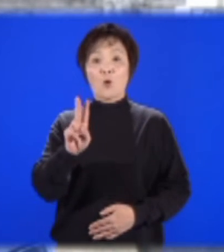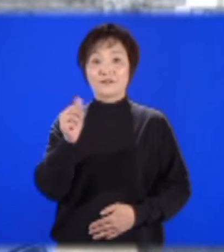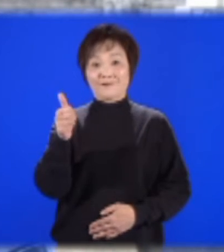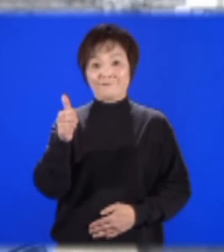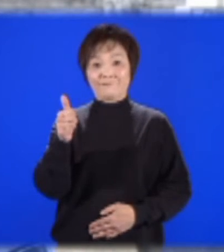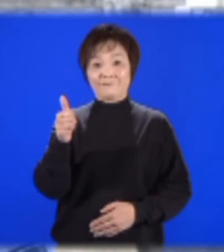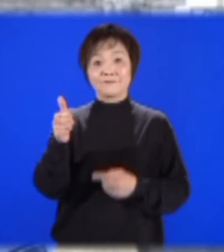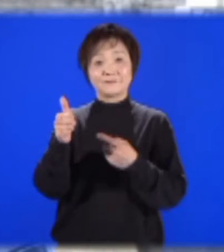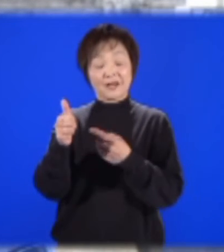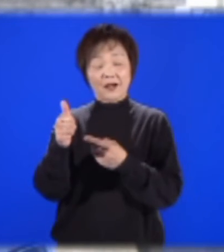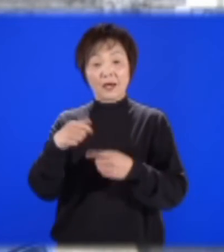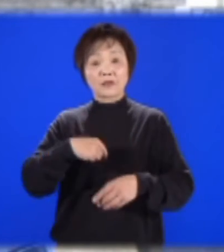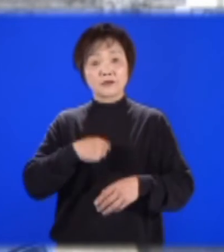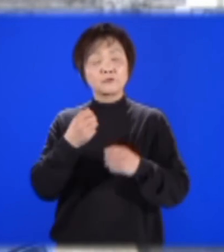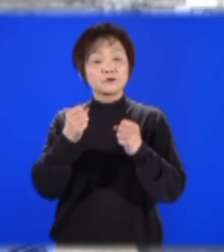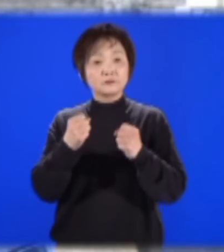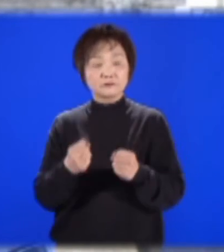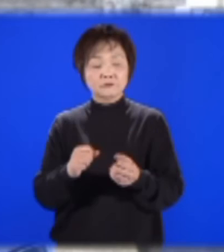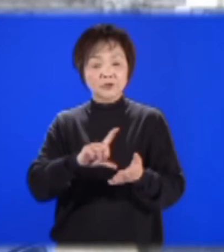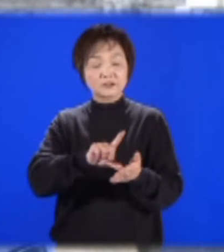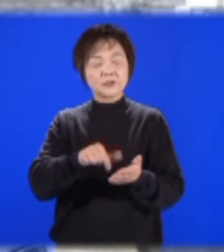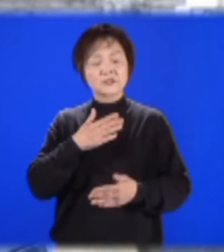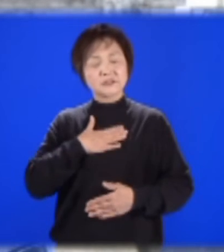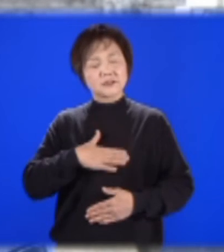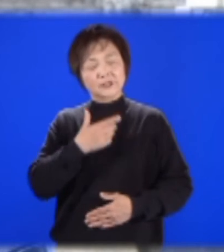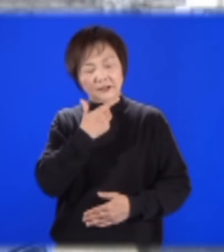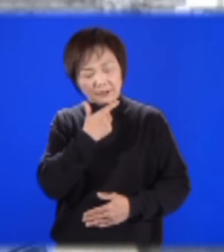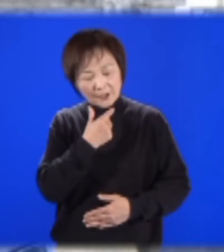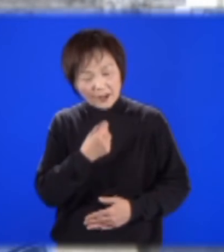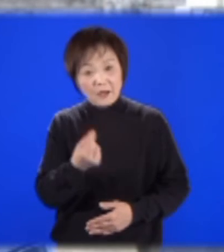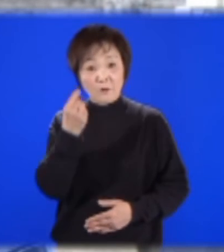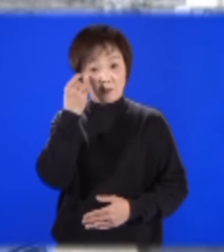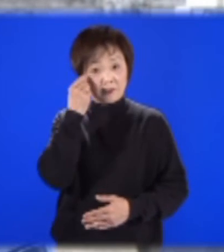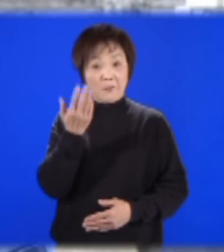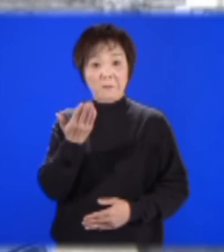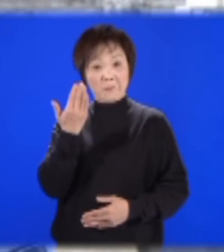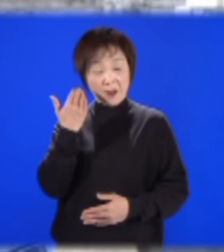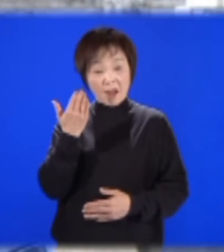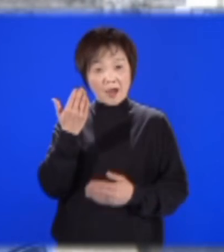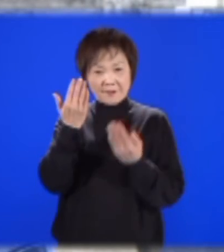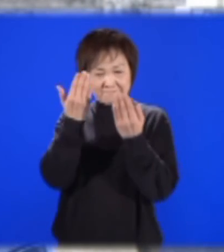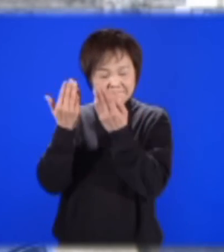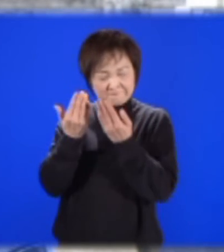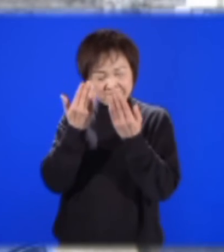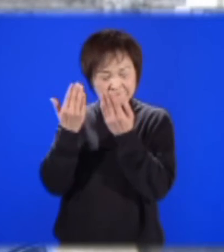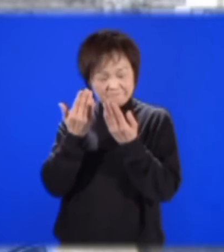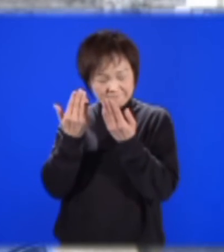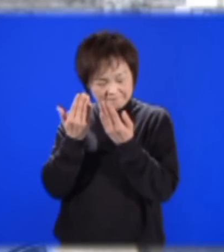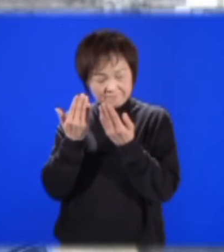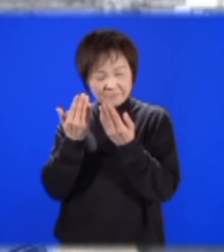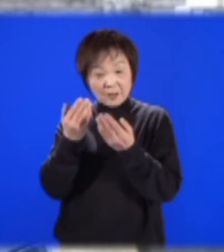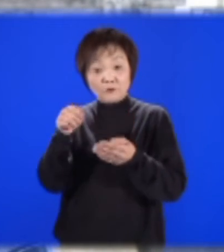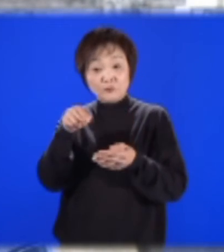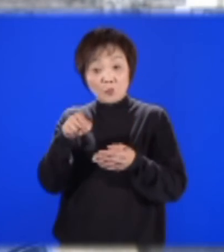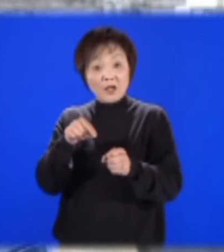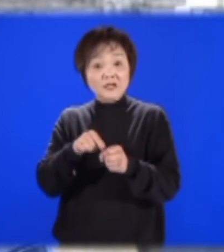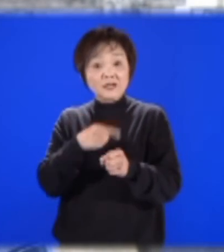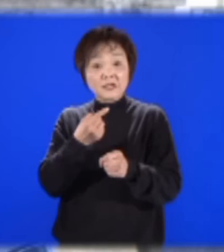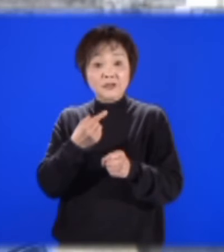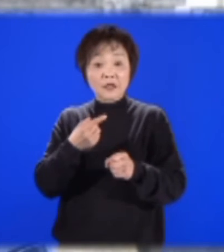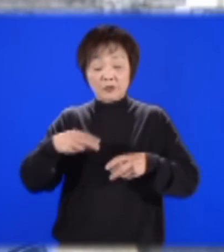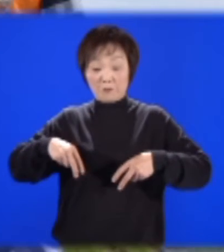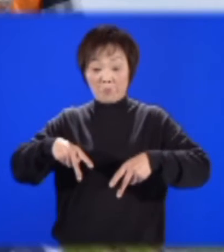村田さんは自分の住んでいる地域を勉強したいという思いから観光ボランティアを始め、これま